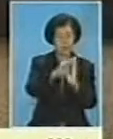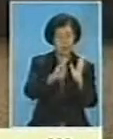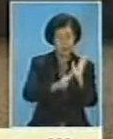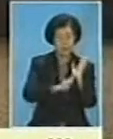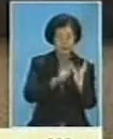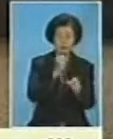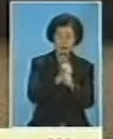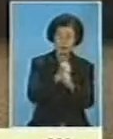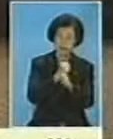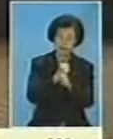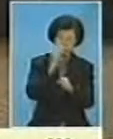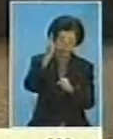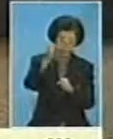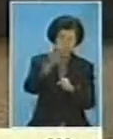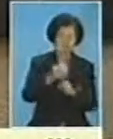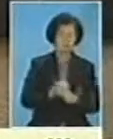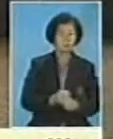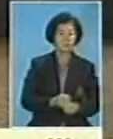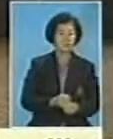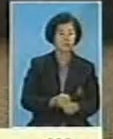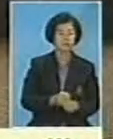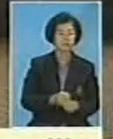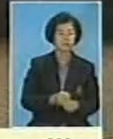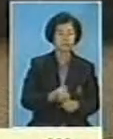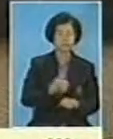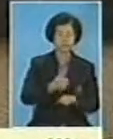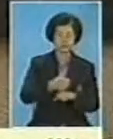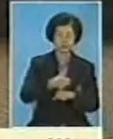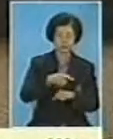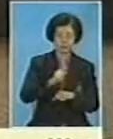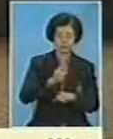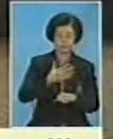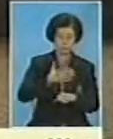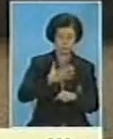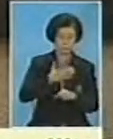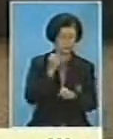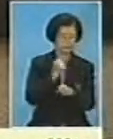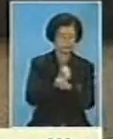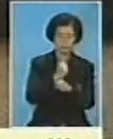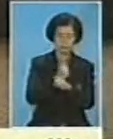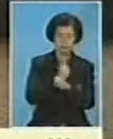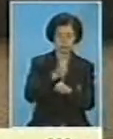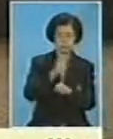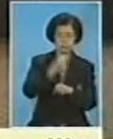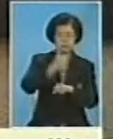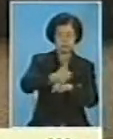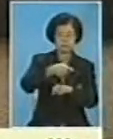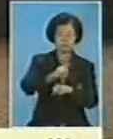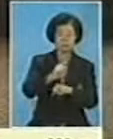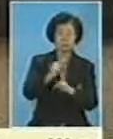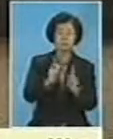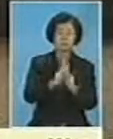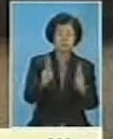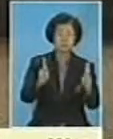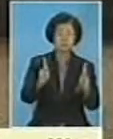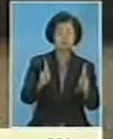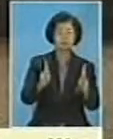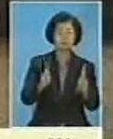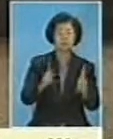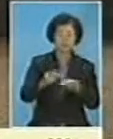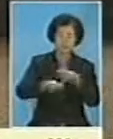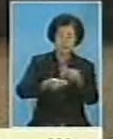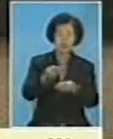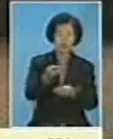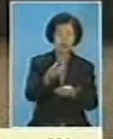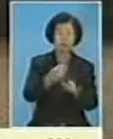บัติต่อไปท่านประธานครับผมปฏิบัติหน้าที่ประธานอนุกรรมการระบายข้าวในช่วงเดือนกันยาย